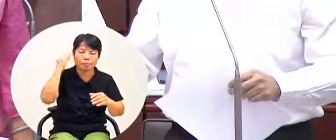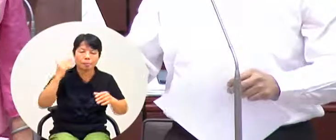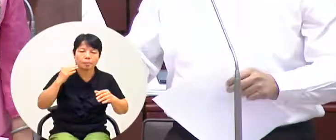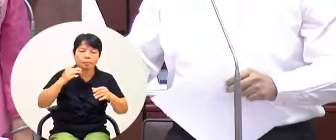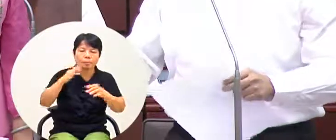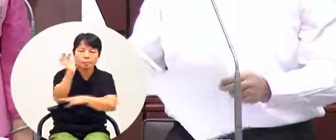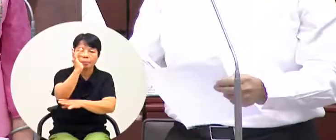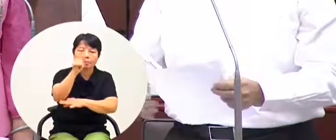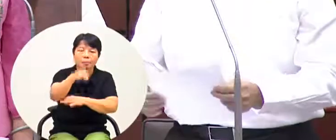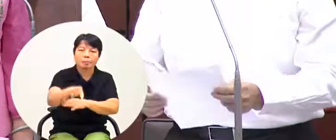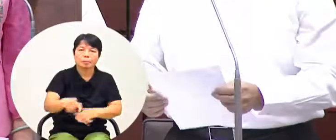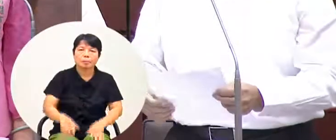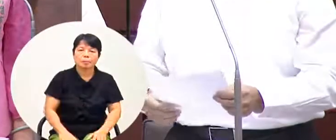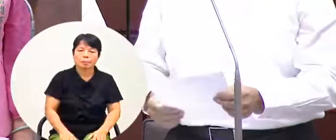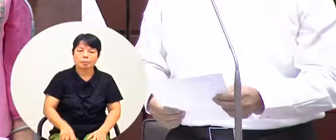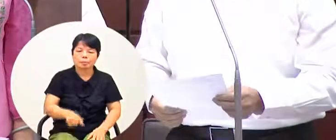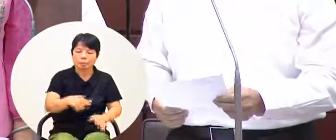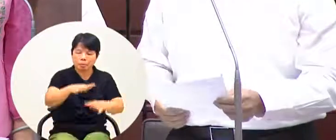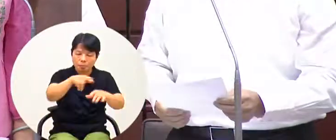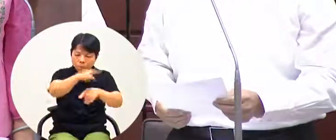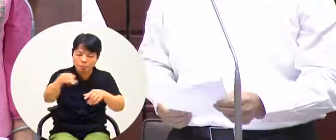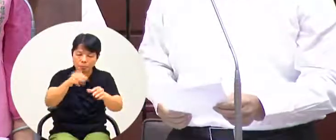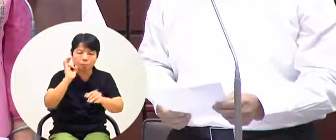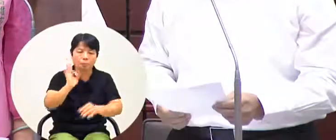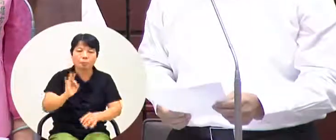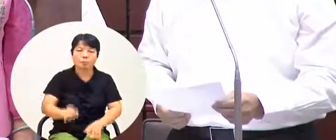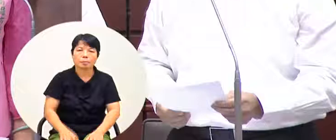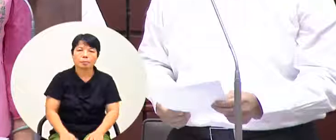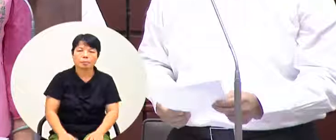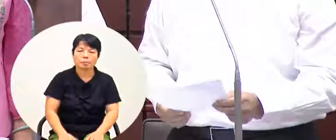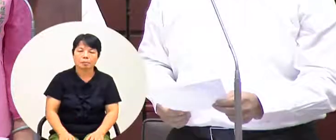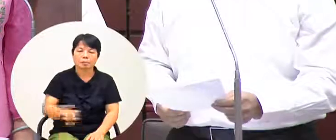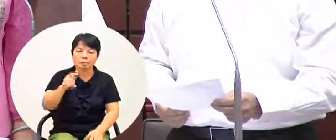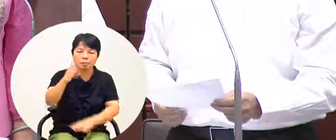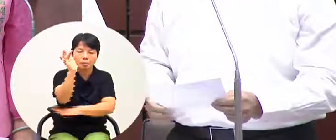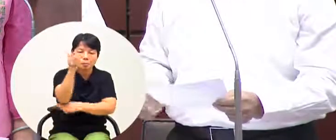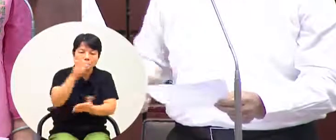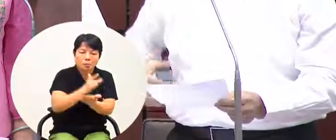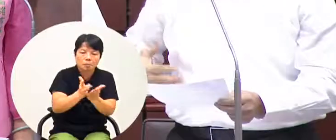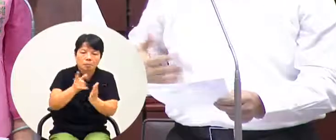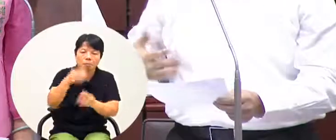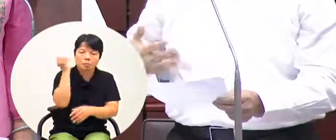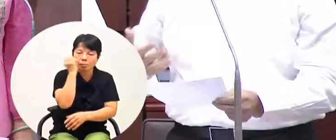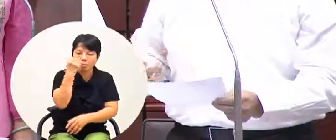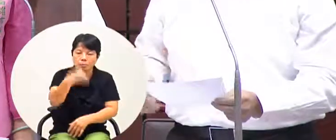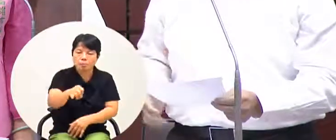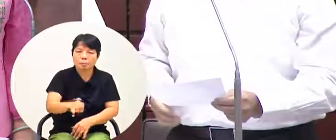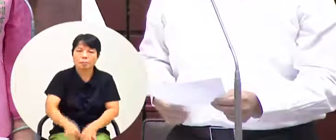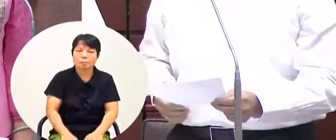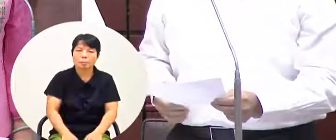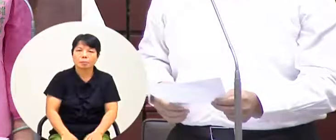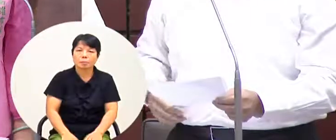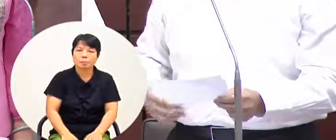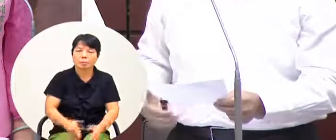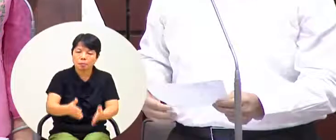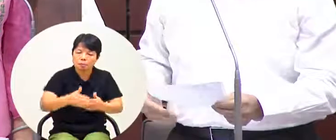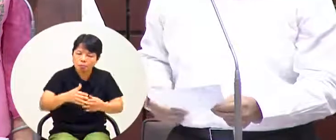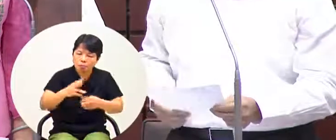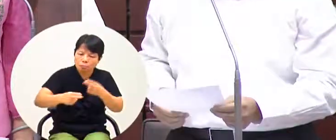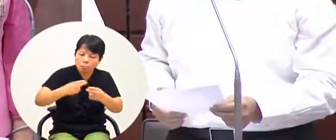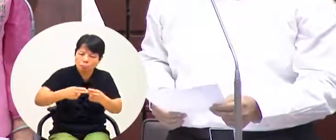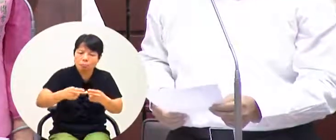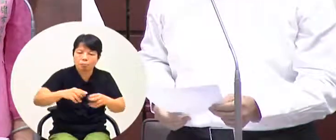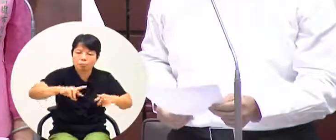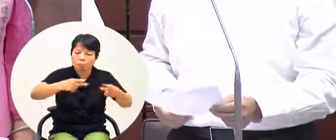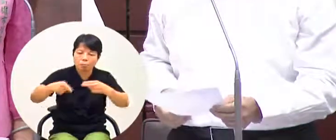啦，但是这个树种坦白讲是不好。如何要来改良这个树种，改植这